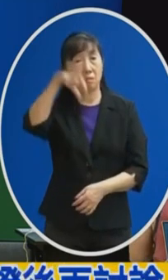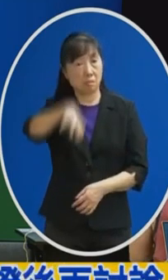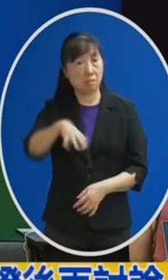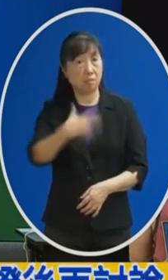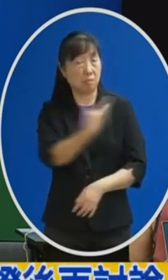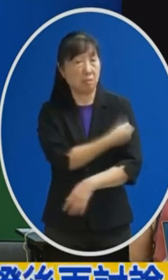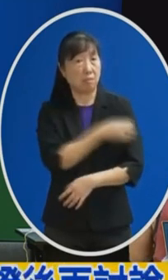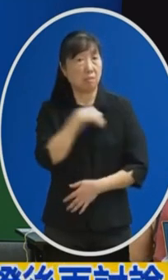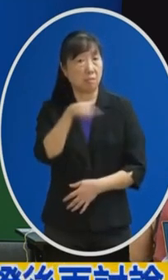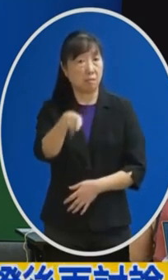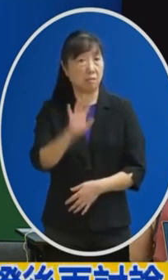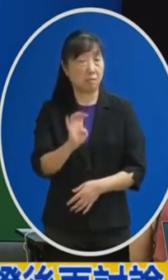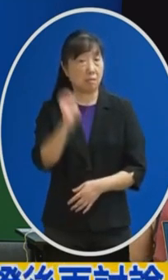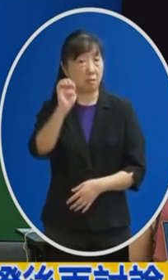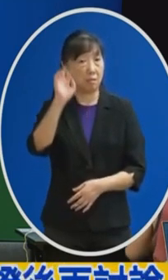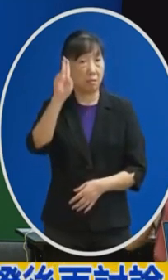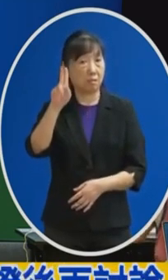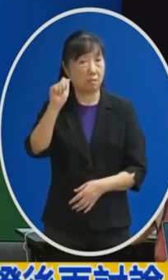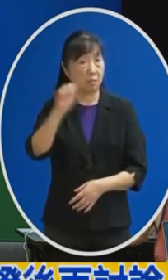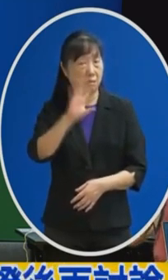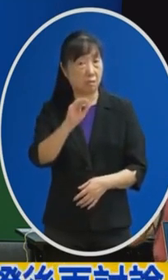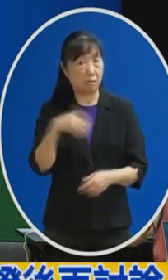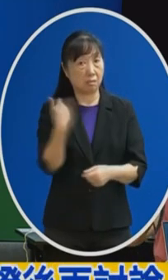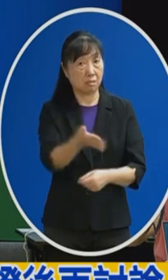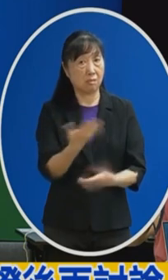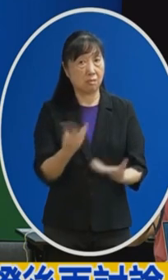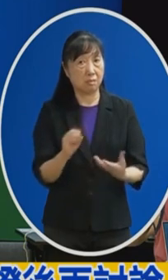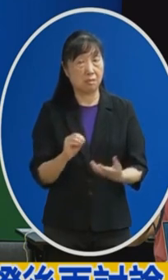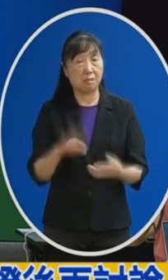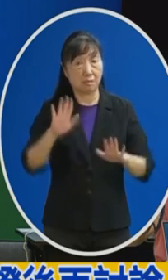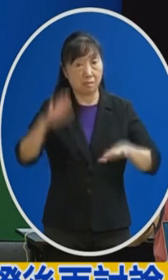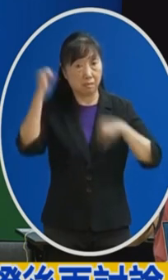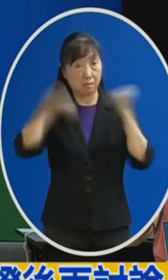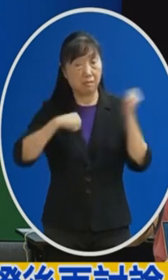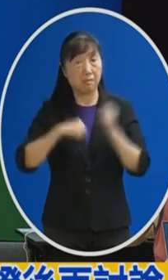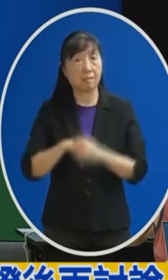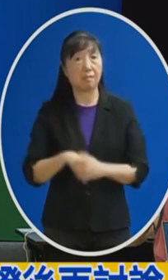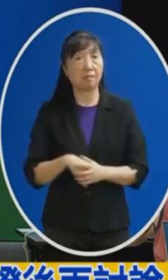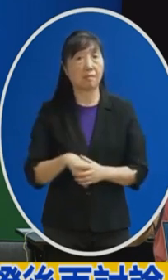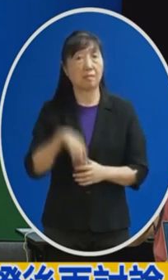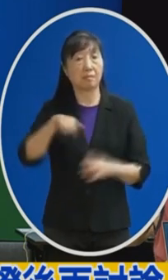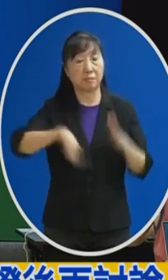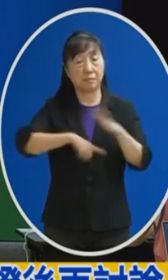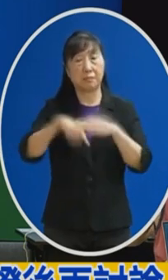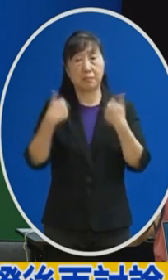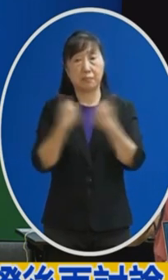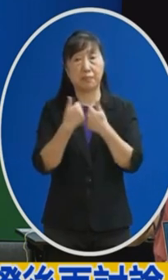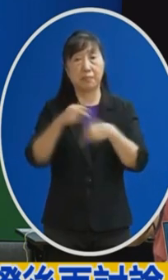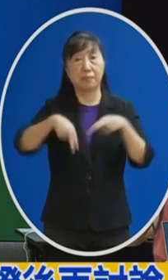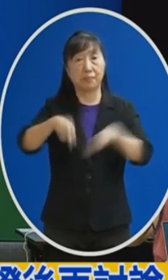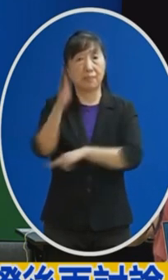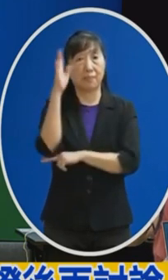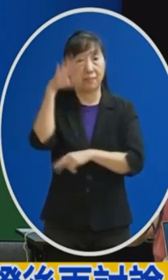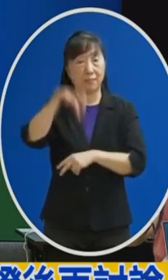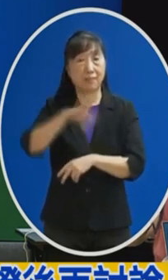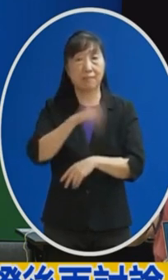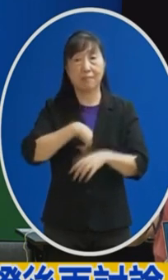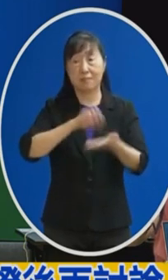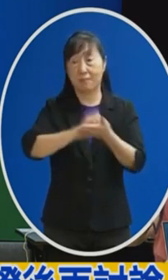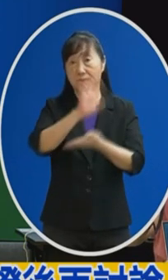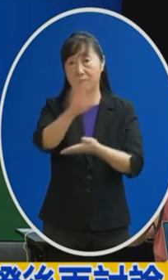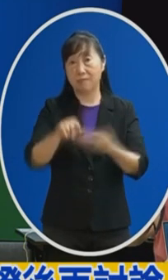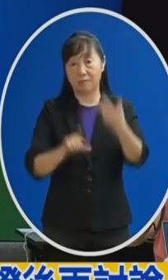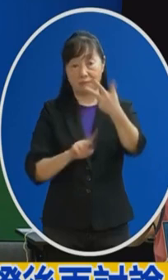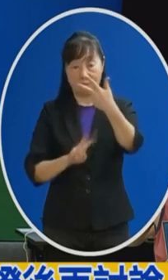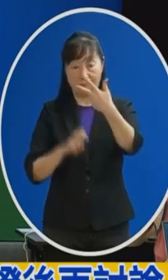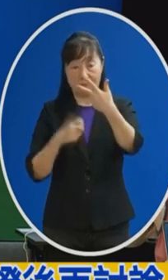果有没有出来了？再来有一个问题是今天早上的时候，那个院会卫福部有报告讲说，这个预先应变规划在7月26号